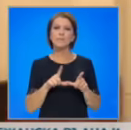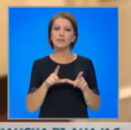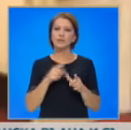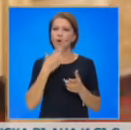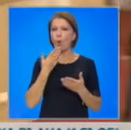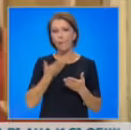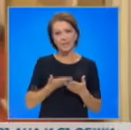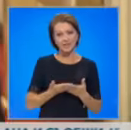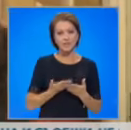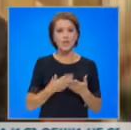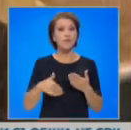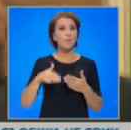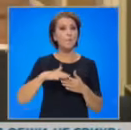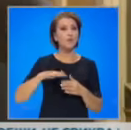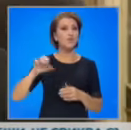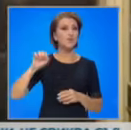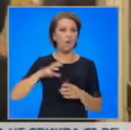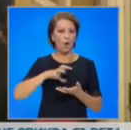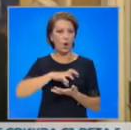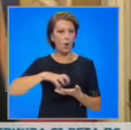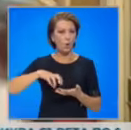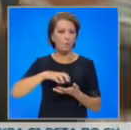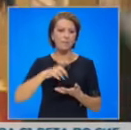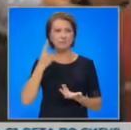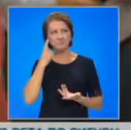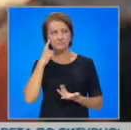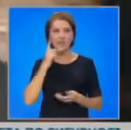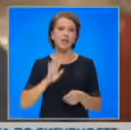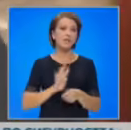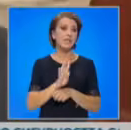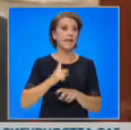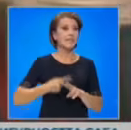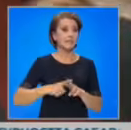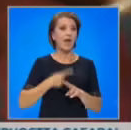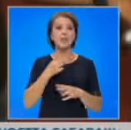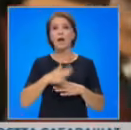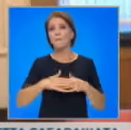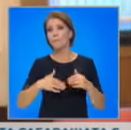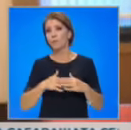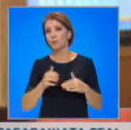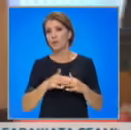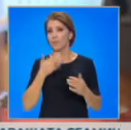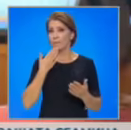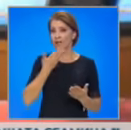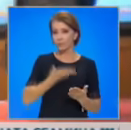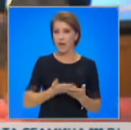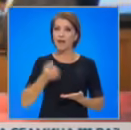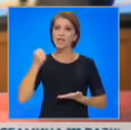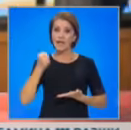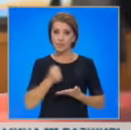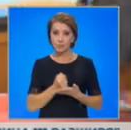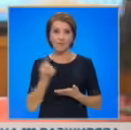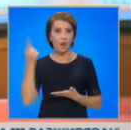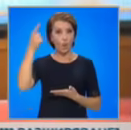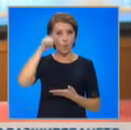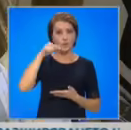че повечето парламентарни групи предпочитат 14 ноември. Затова тя е подготвила предложението и ще настоява утре този